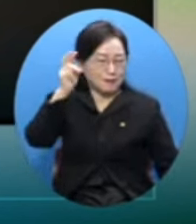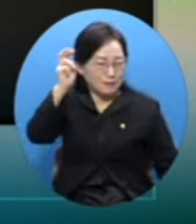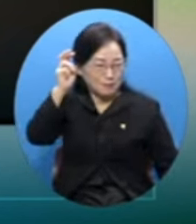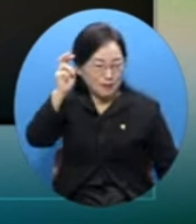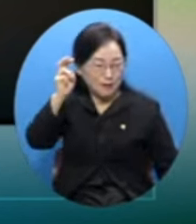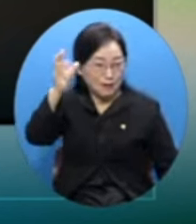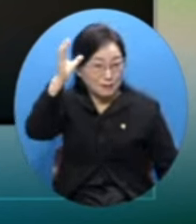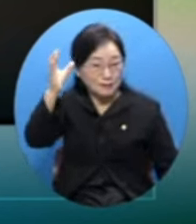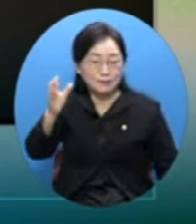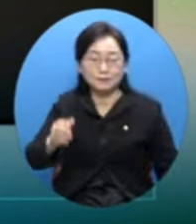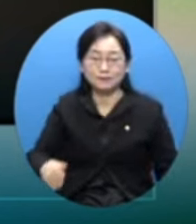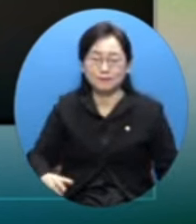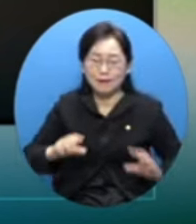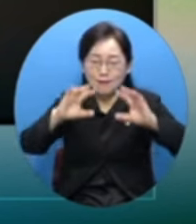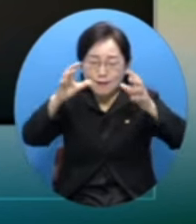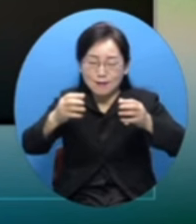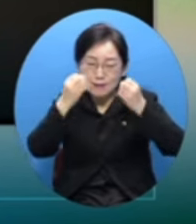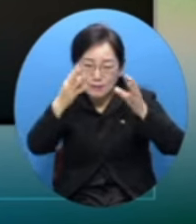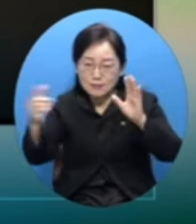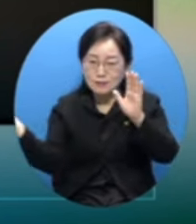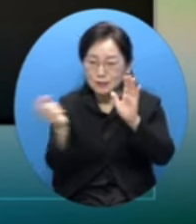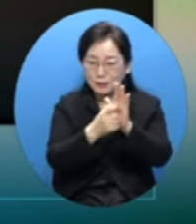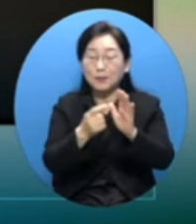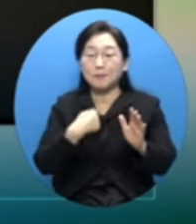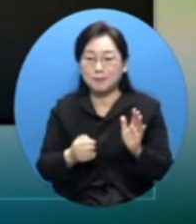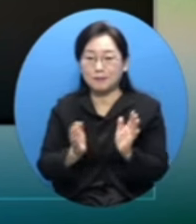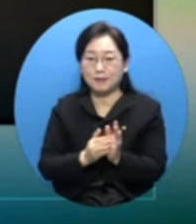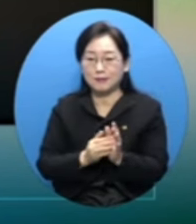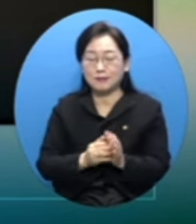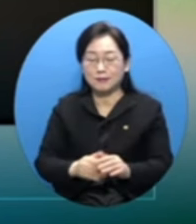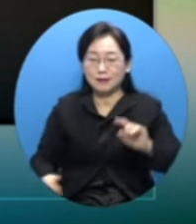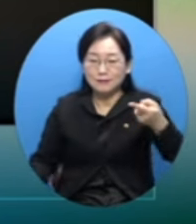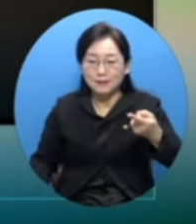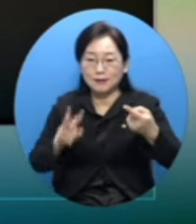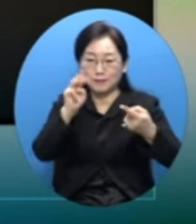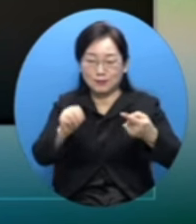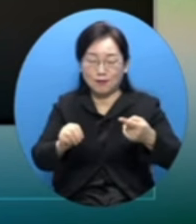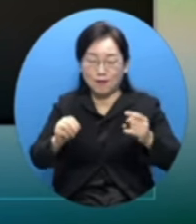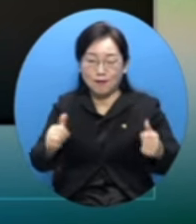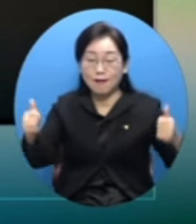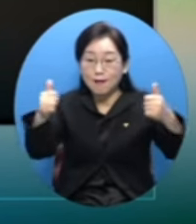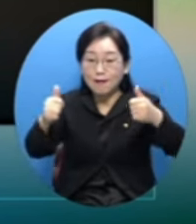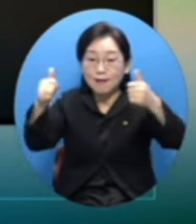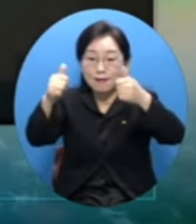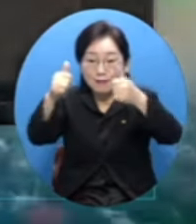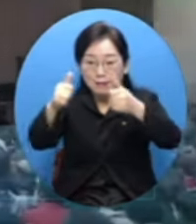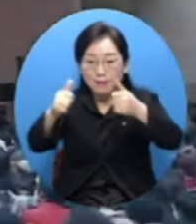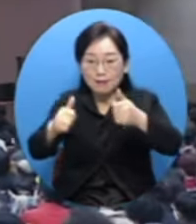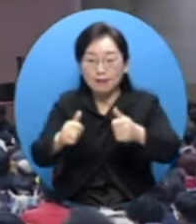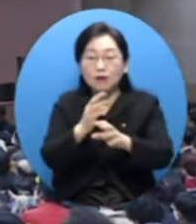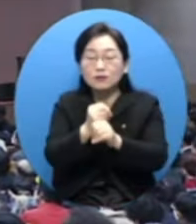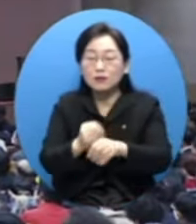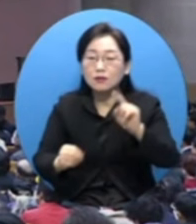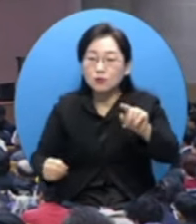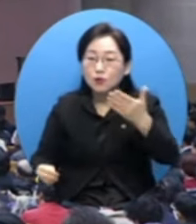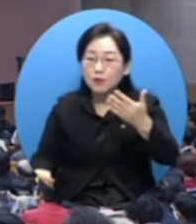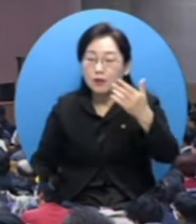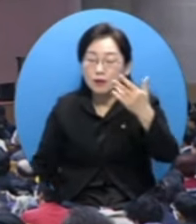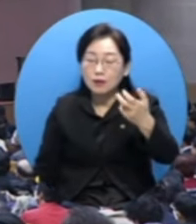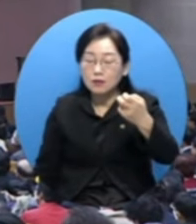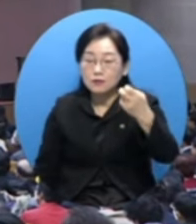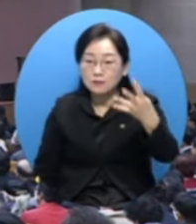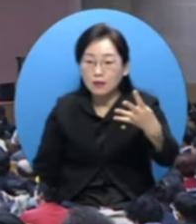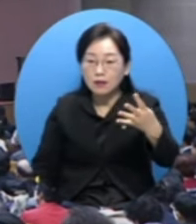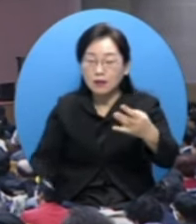세계 신기록을 갖고 있었습니다. 그런데 100m 경기 예선 경기 일정이 1924년 7월 6일 주일